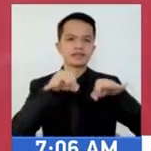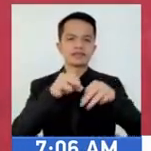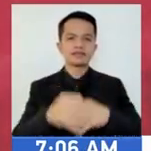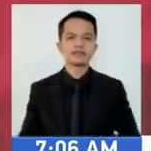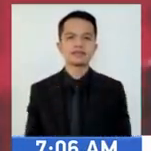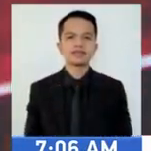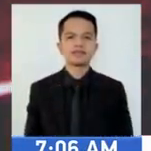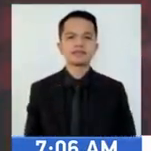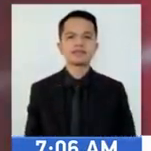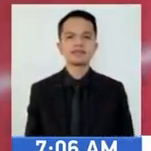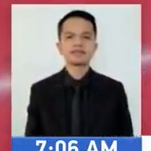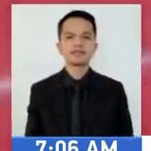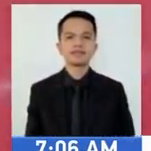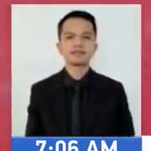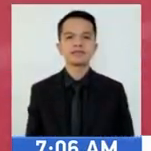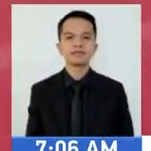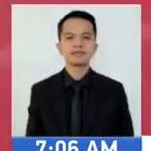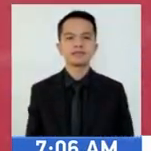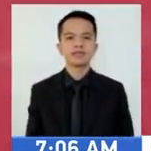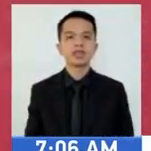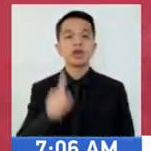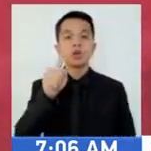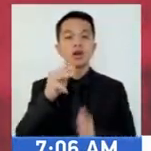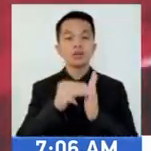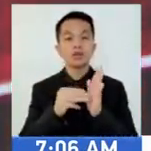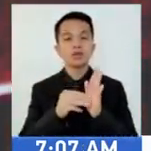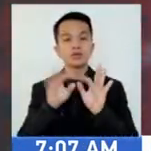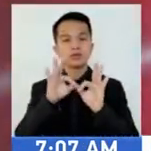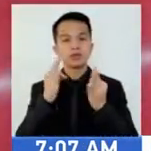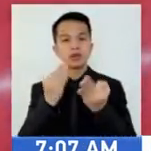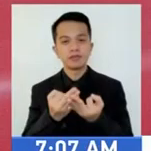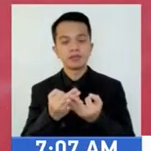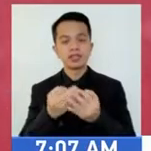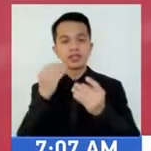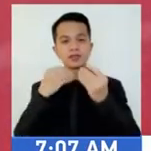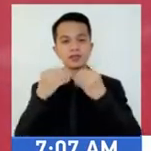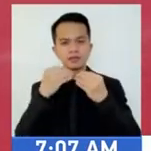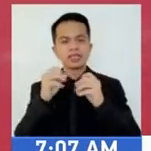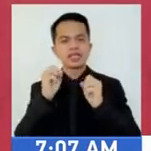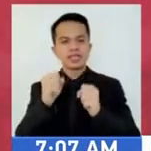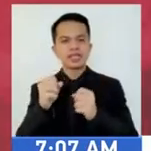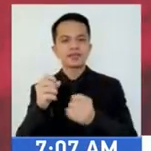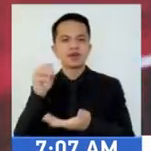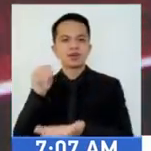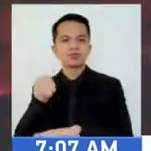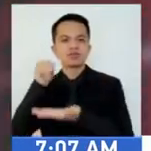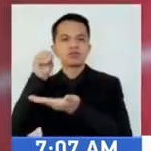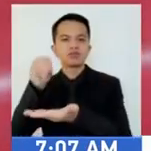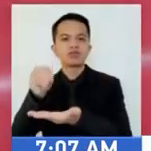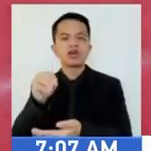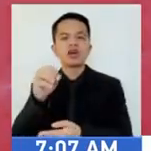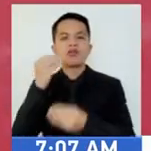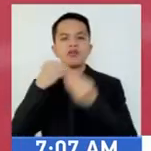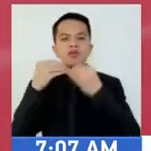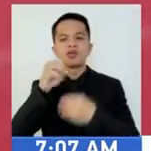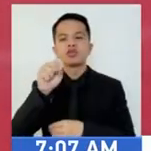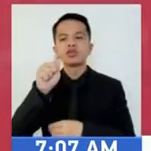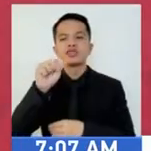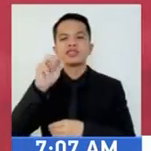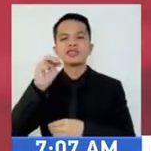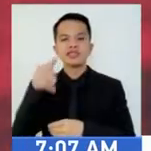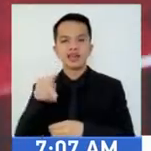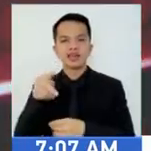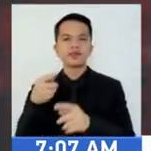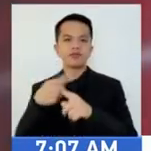Inaasahan na 1 milyong pamilya na Pilipino ang matutulungan ng planong food stamp program ng pamahalaan. Kailan naman kaya